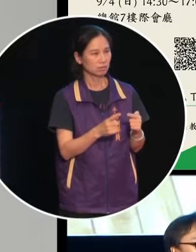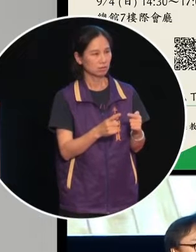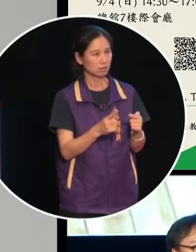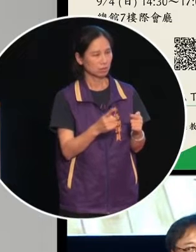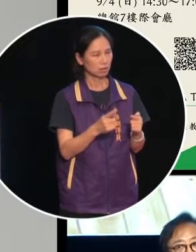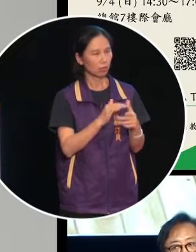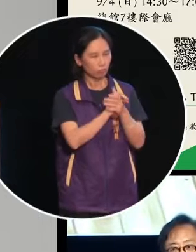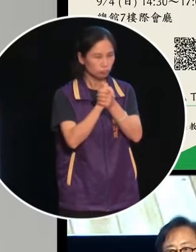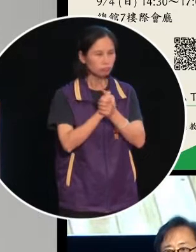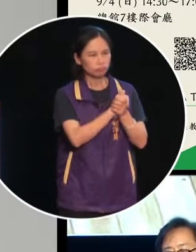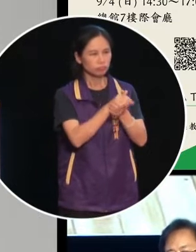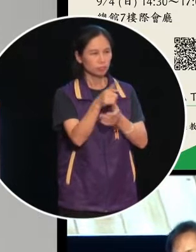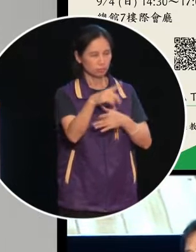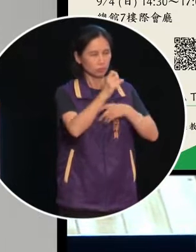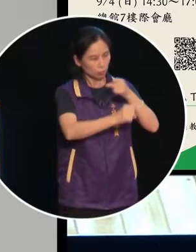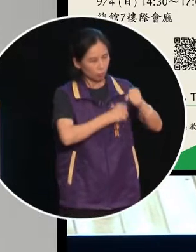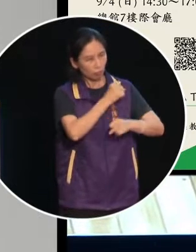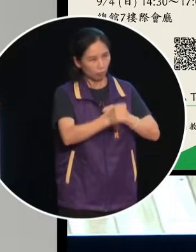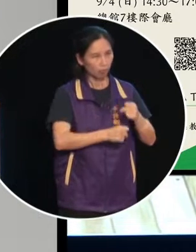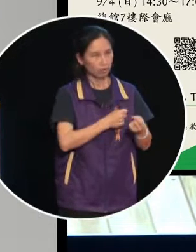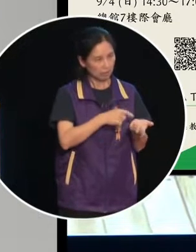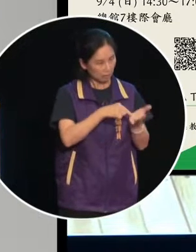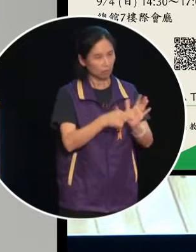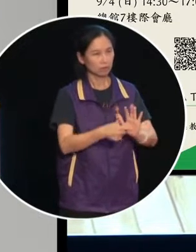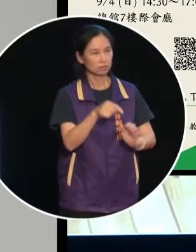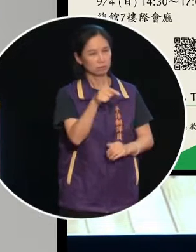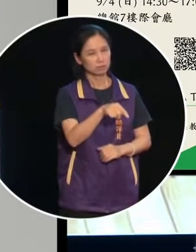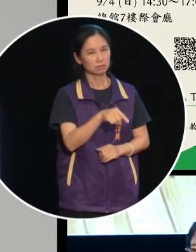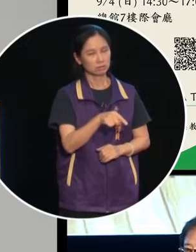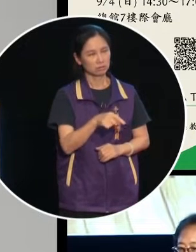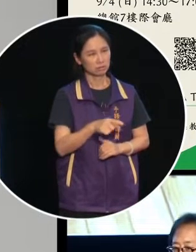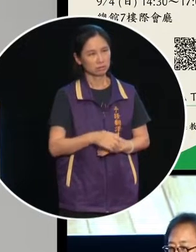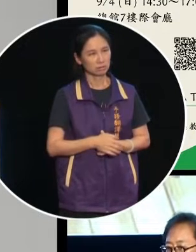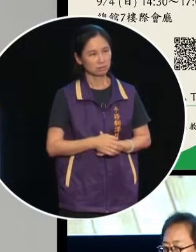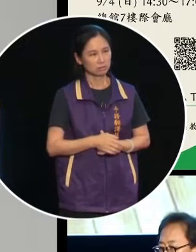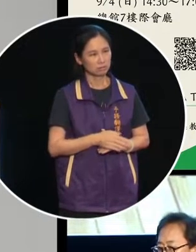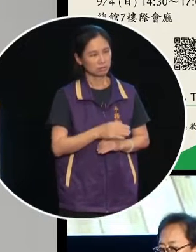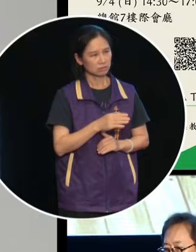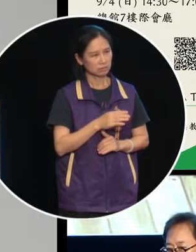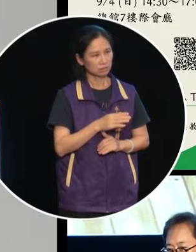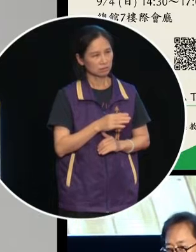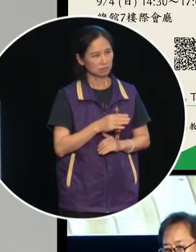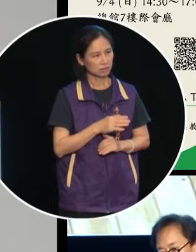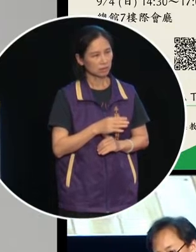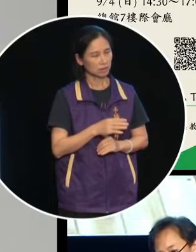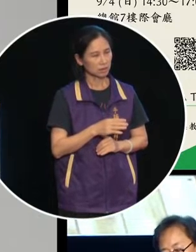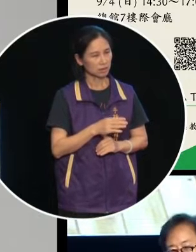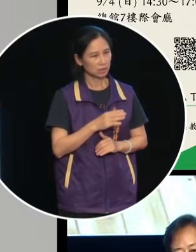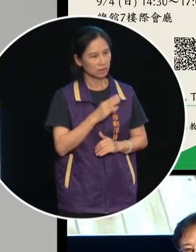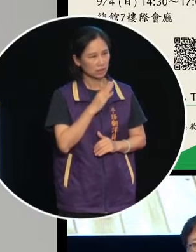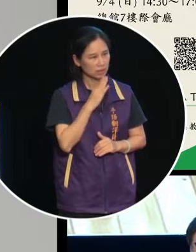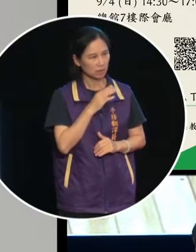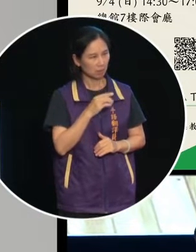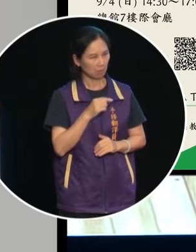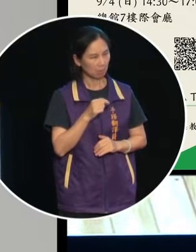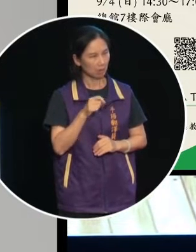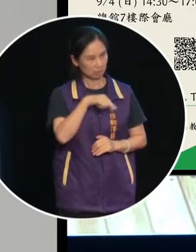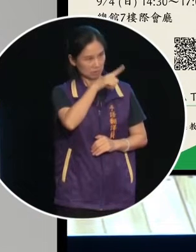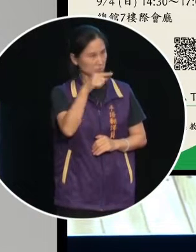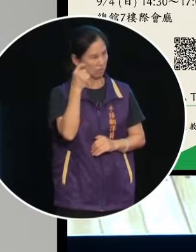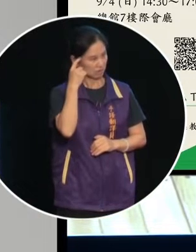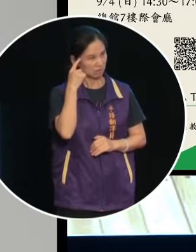友善行动、友善表现，是可能你们比你们想象的